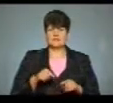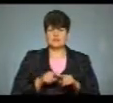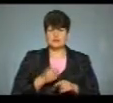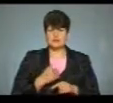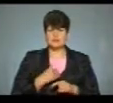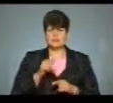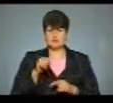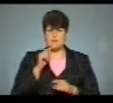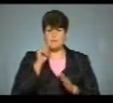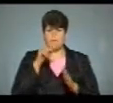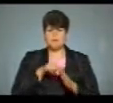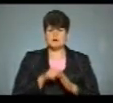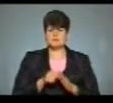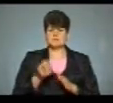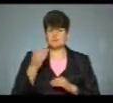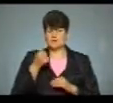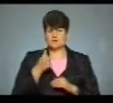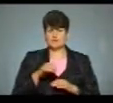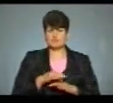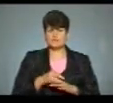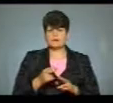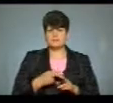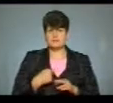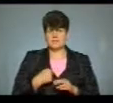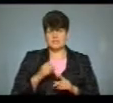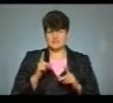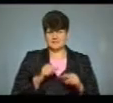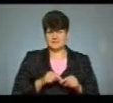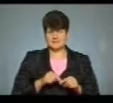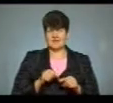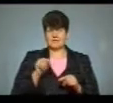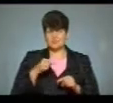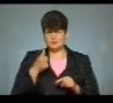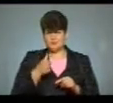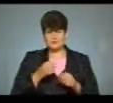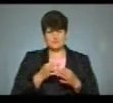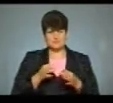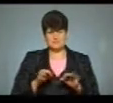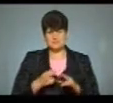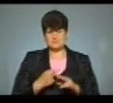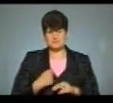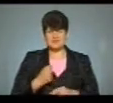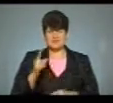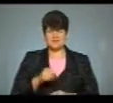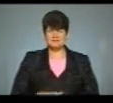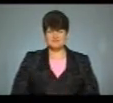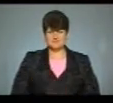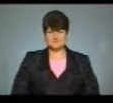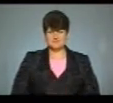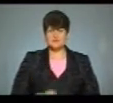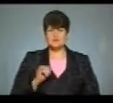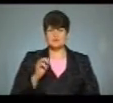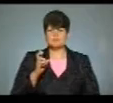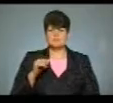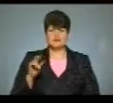сюди попасти. Того року чоловік без мене їздив, а цього року йому не дозволили без мене поїхати. Ігор Бюдянський